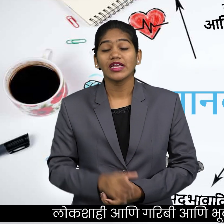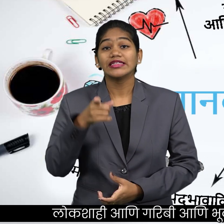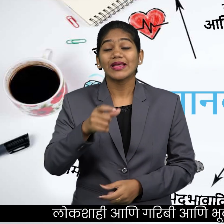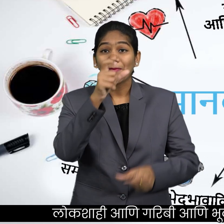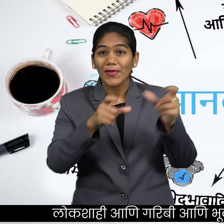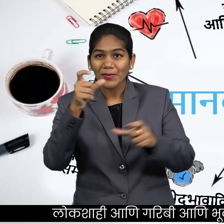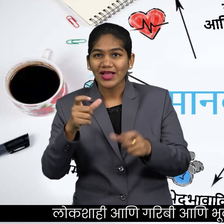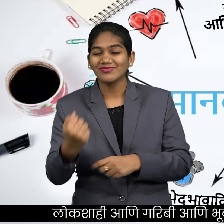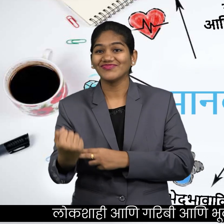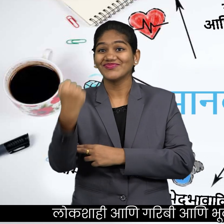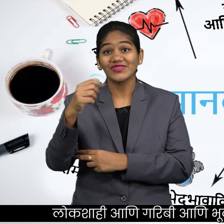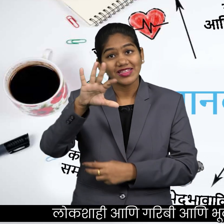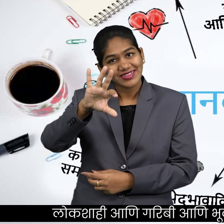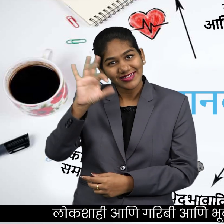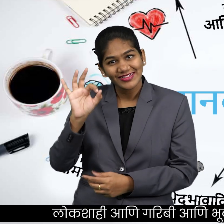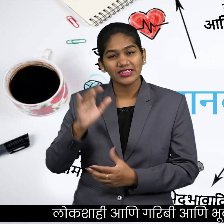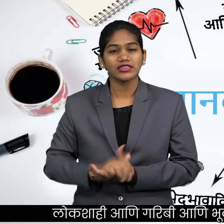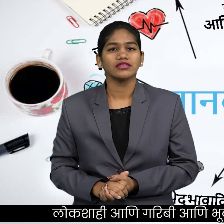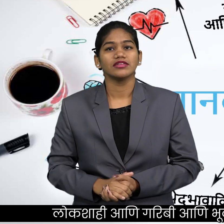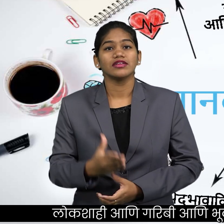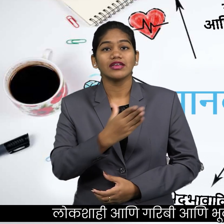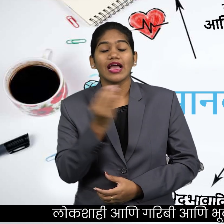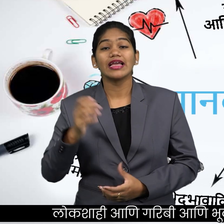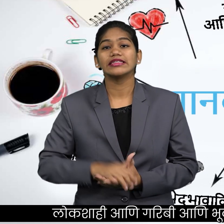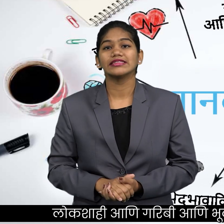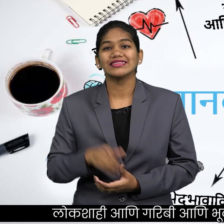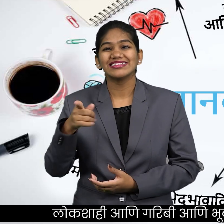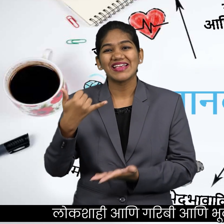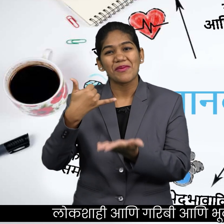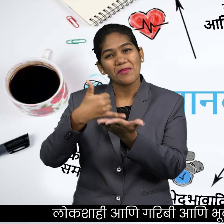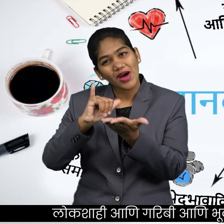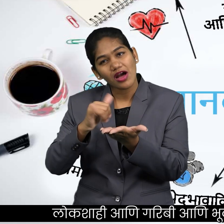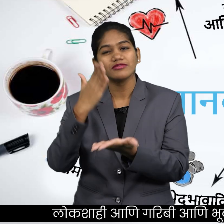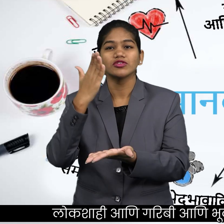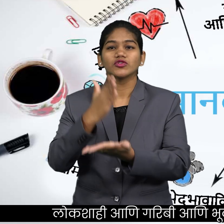लोकशाही आणि गरिबी आणि भूक निर्मूलन सुनिश्चित करणे समाविष्ट आहे.